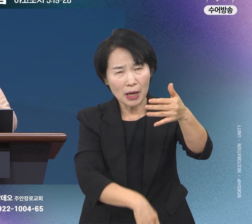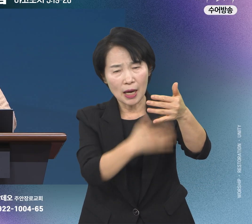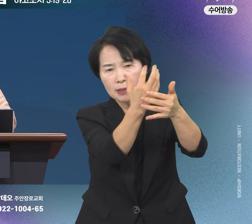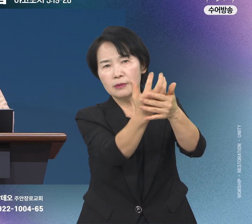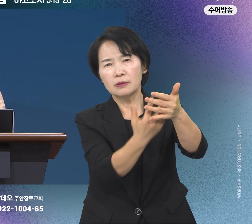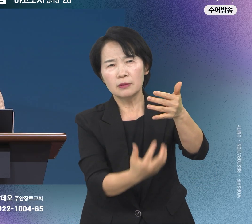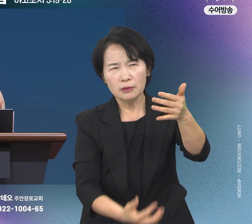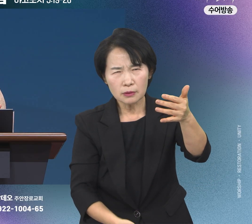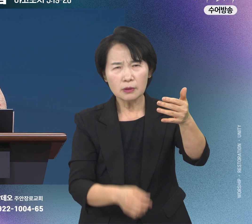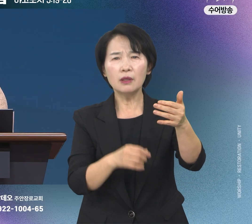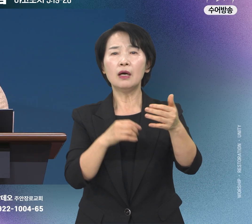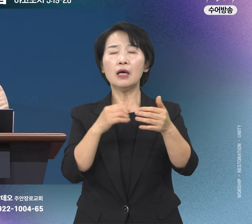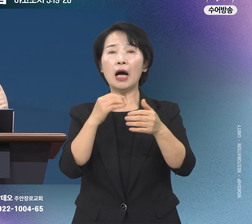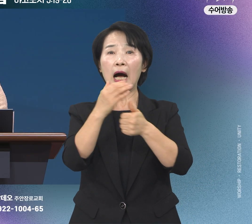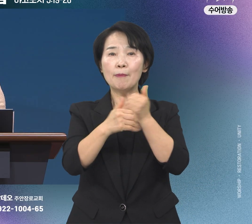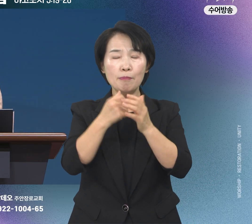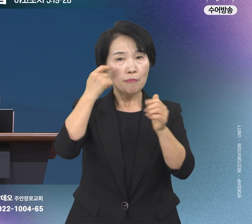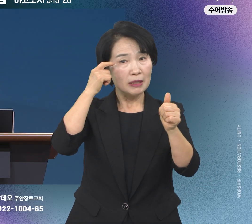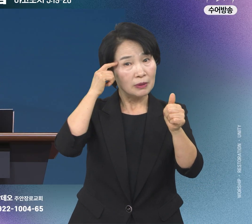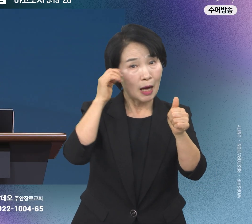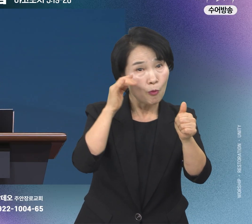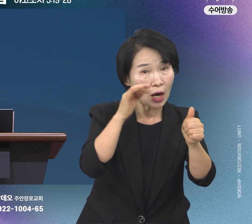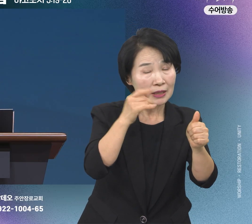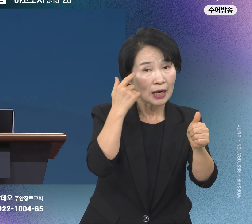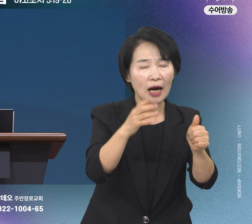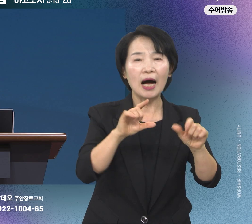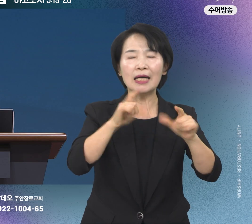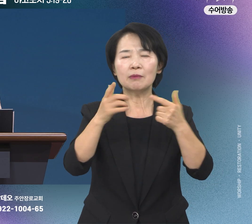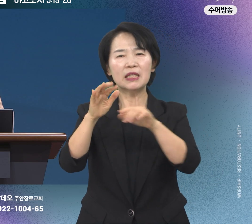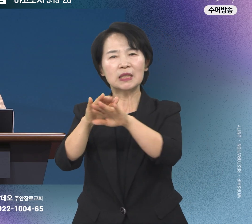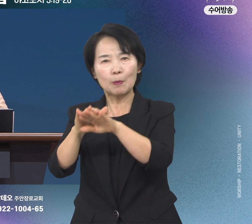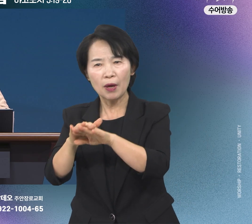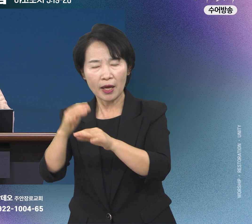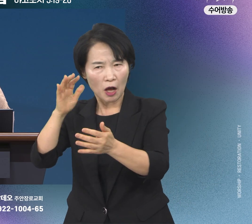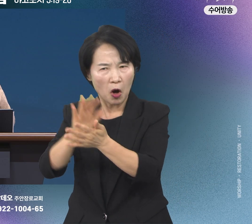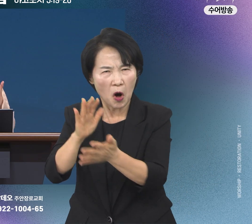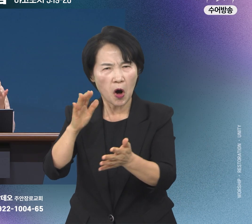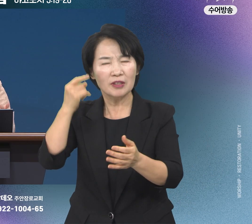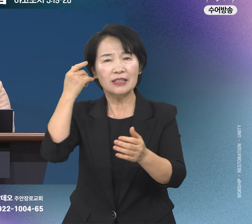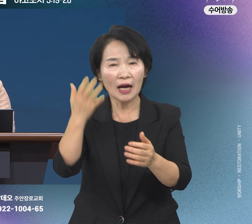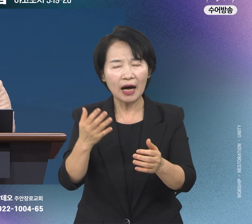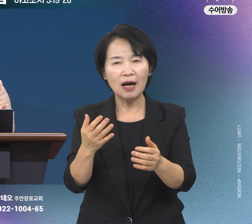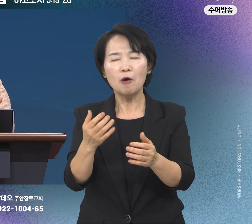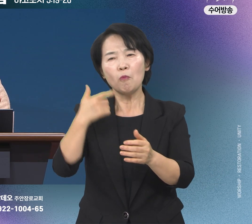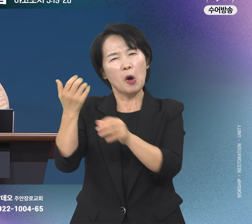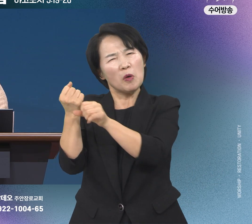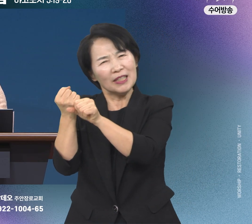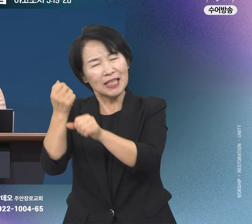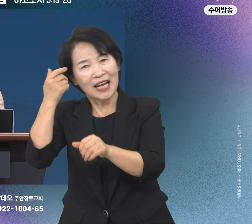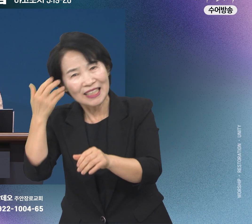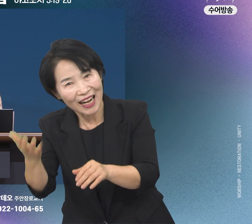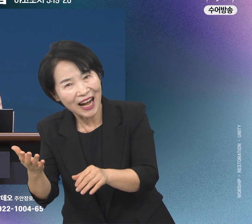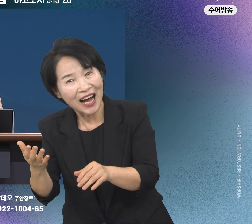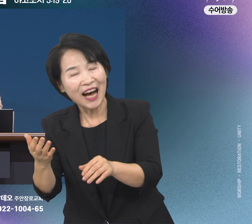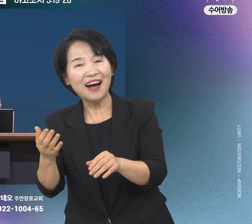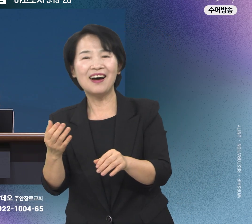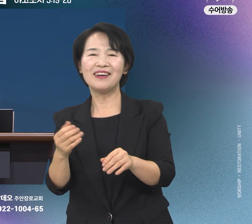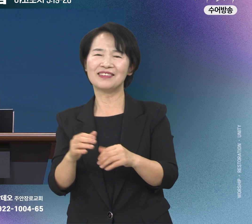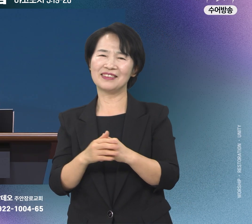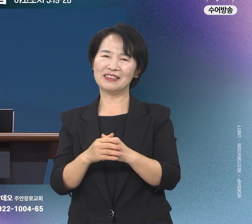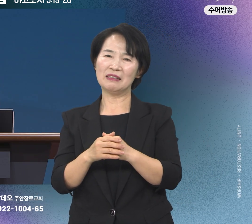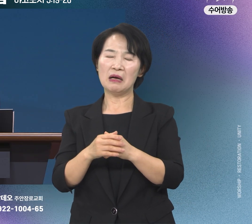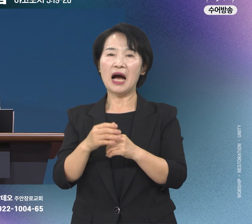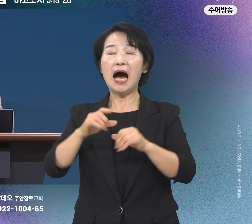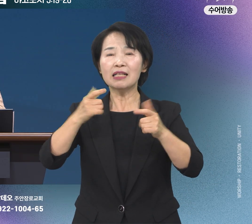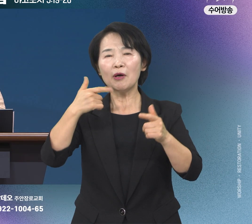사모하는 이제 갈급형인지, 아니면 집회를 쫓아다니는 형인지, 아니면 목사님을 의지하는 형인지, 아니면 목사님을 좀